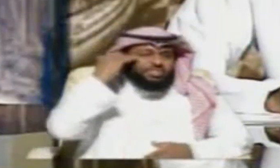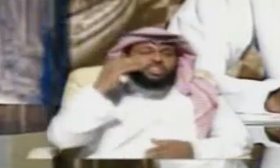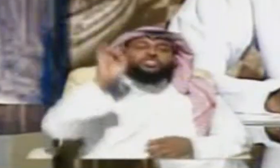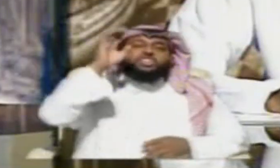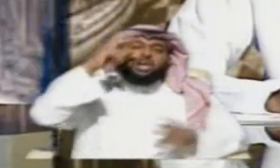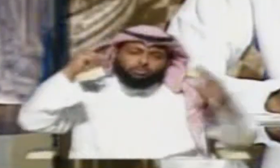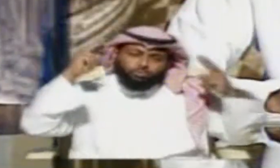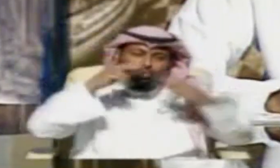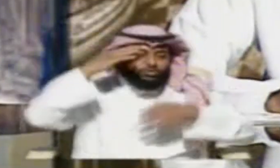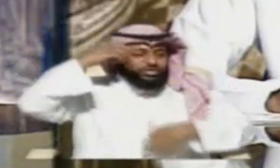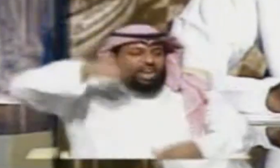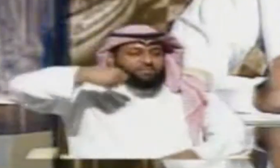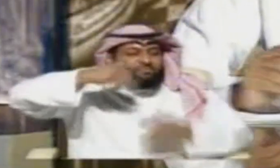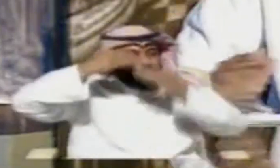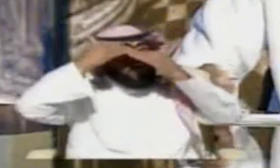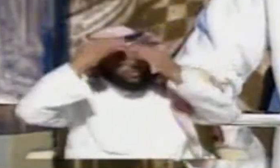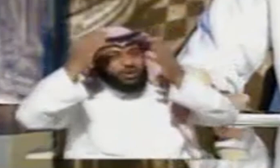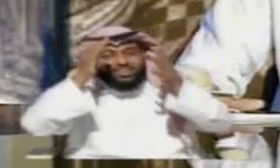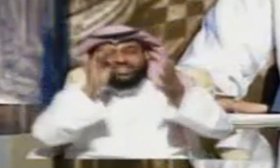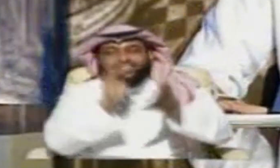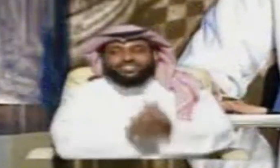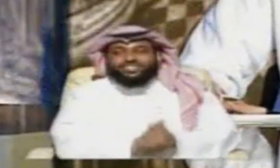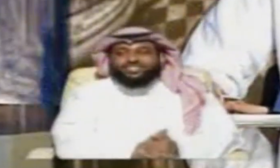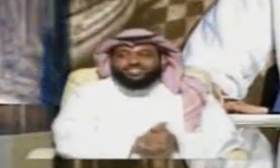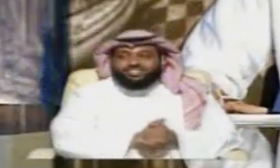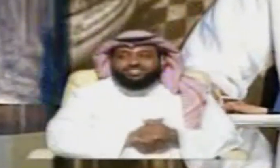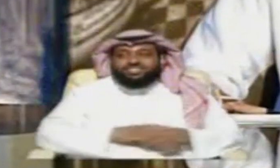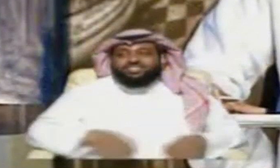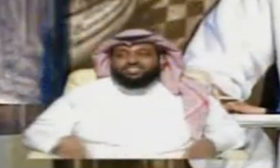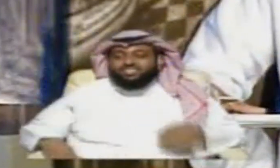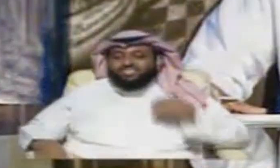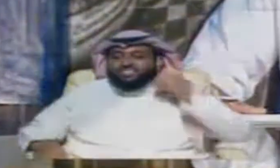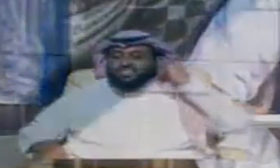حتى الملتقى، استودعكم الله، والسلام عليكم ورحمة الله وبركاته.